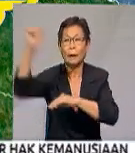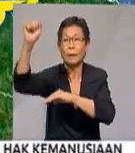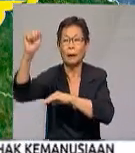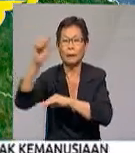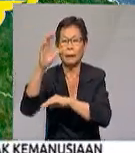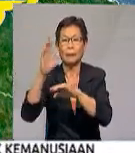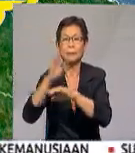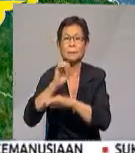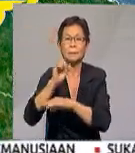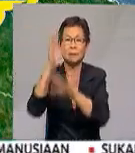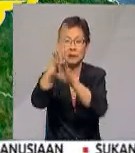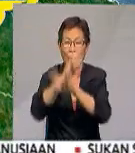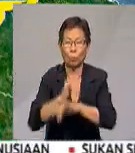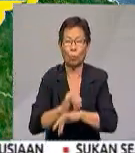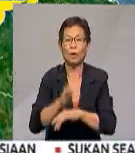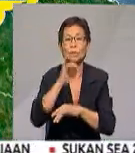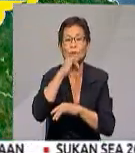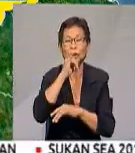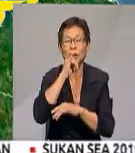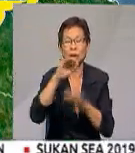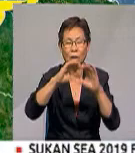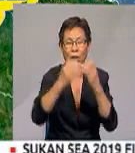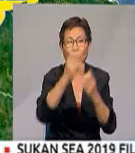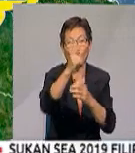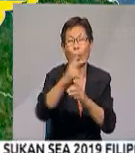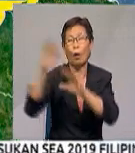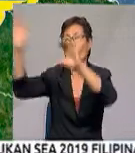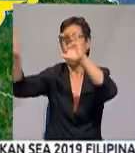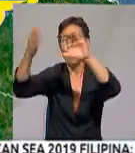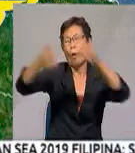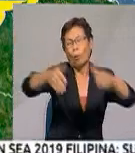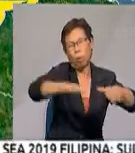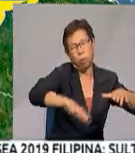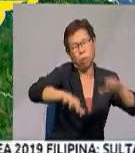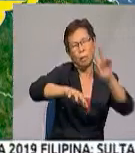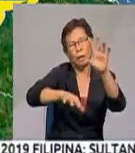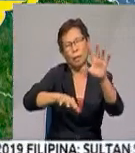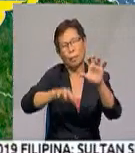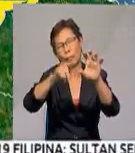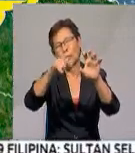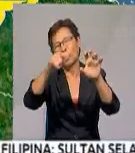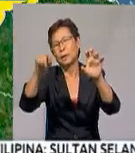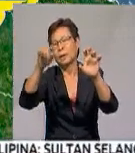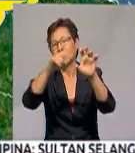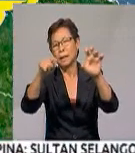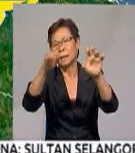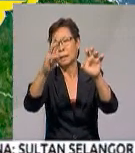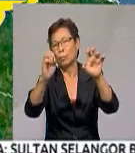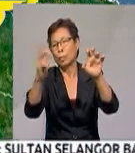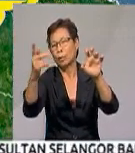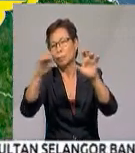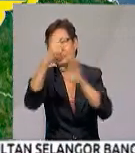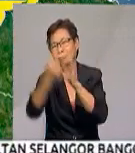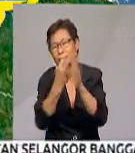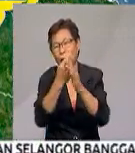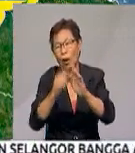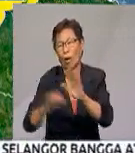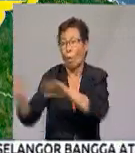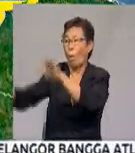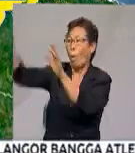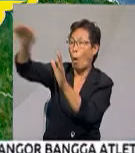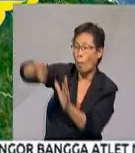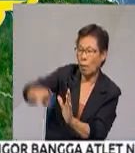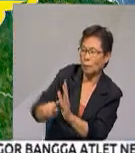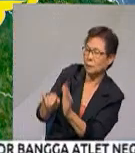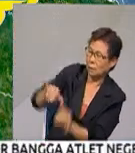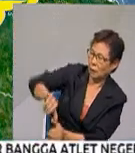Barat. Bagi warna jingga kategori kedua ini iaitu angin berkelajuan sekitar 50 hingga 60 km sejam dan juga ketinggian ombak boleh